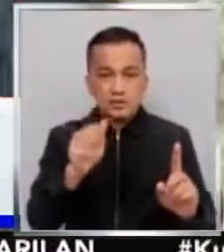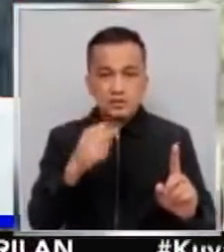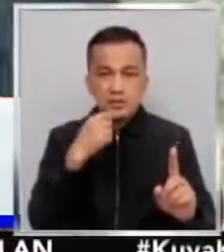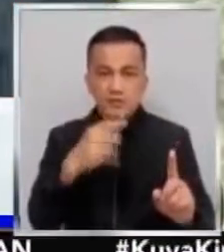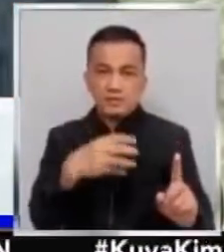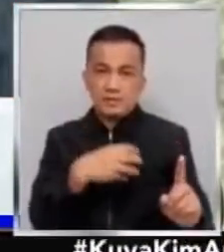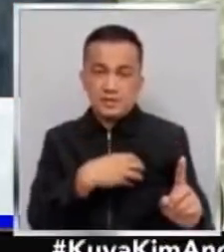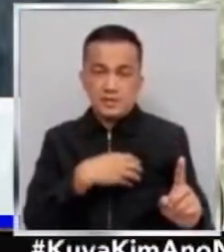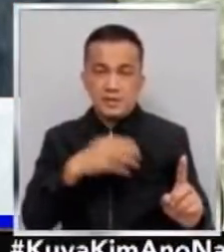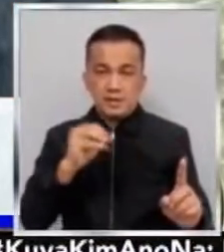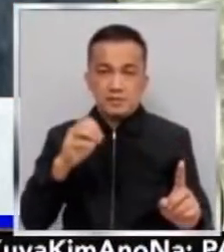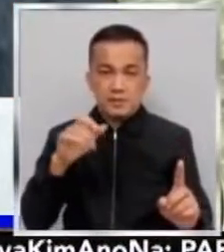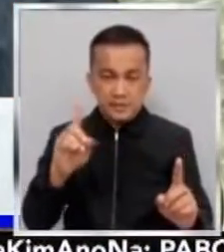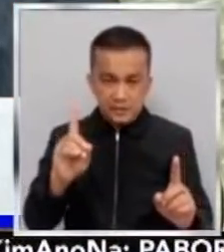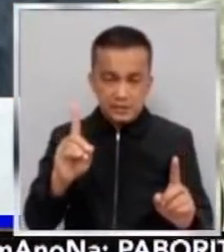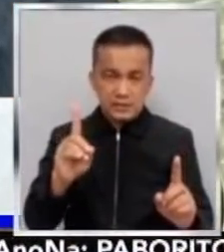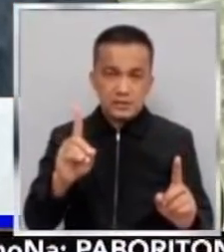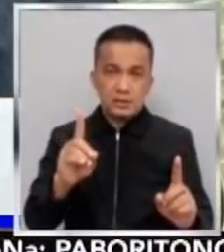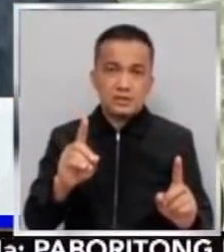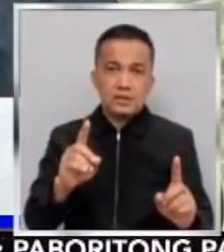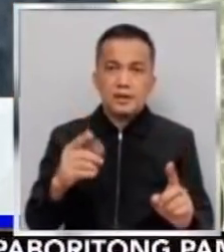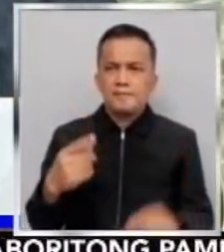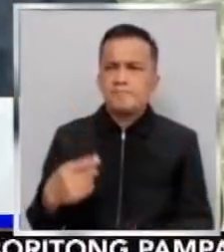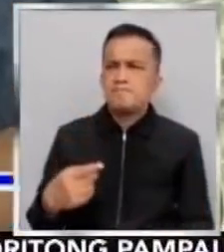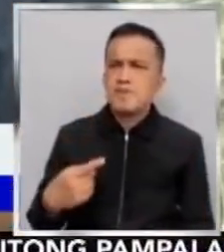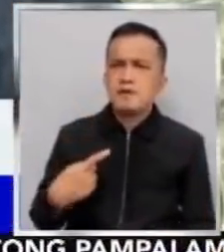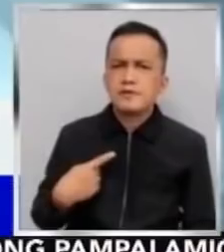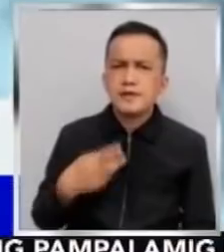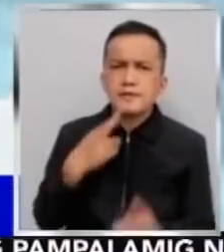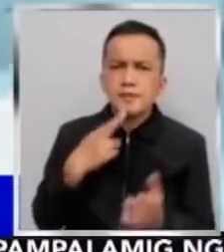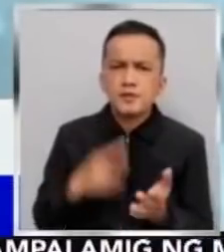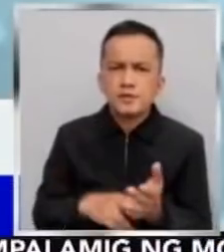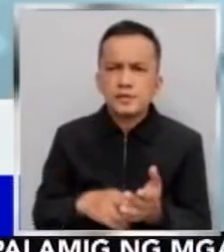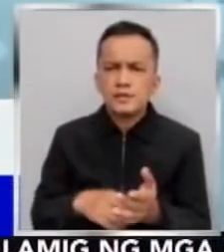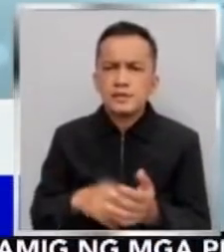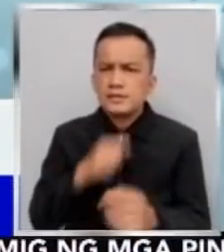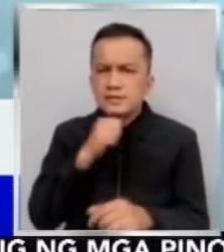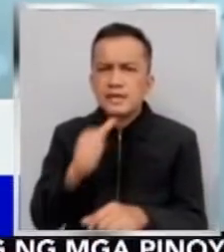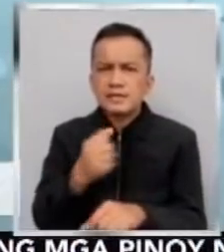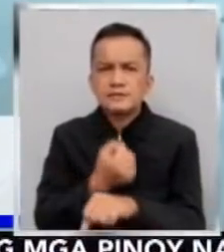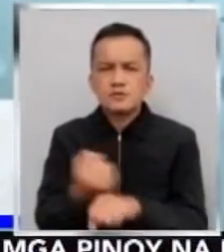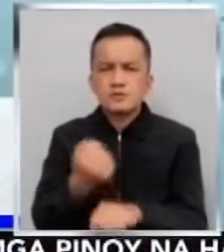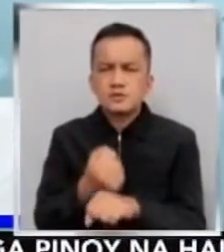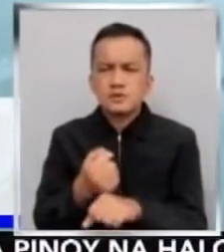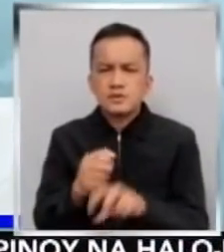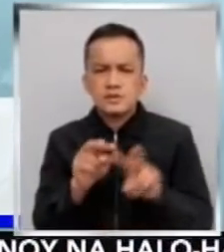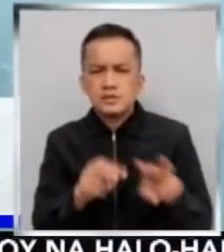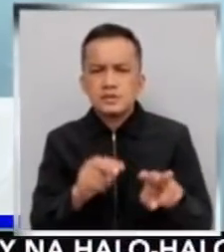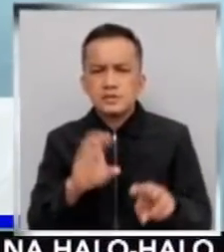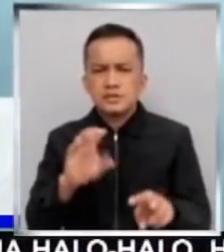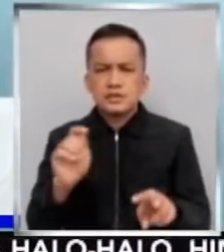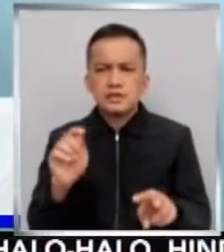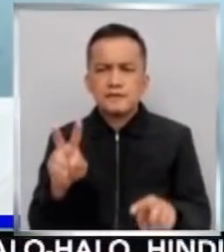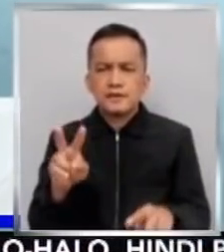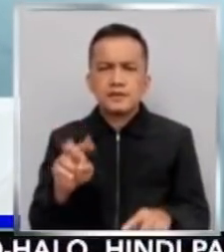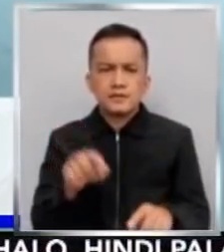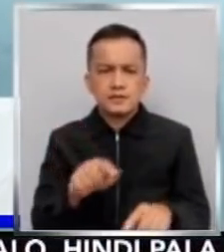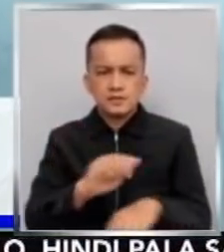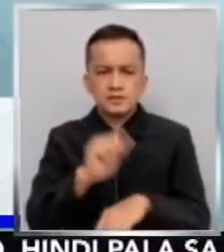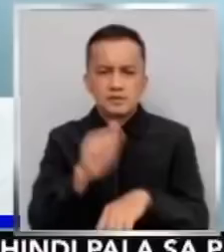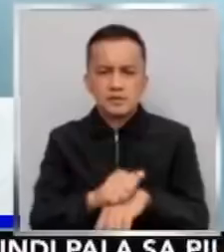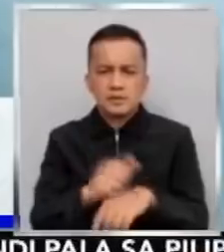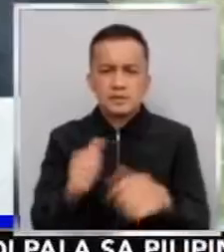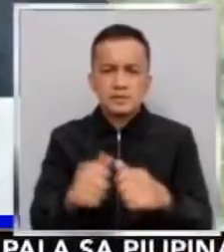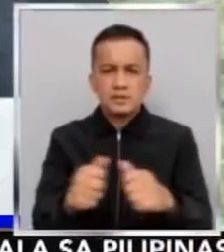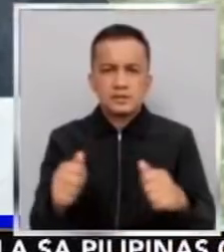Unit. Meron na po mga reported, pero dito nga po matibay kasi po nakita po sa CCTV. Ini-establish din niya sa area na